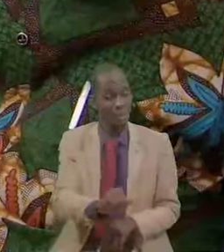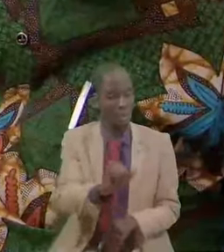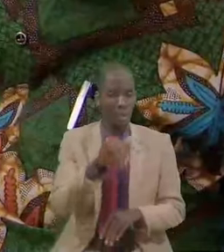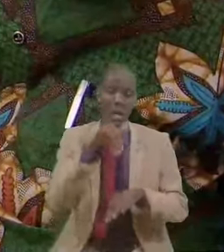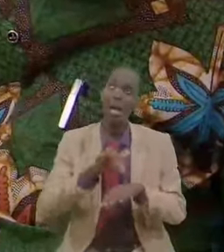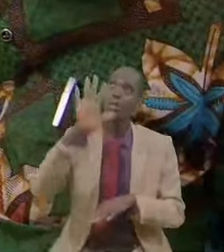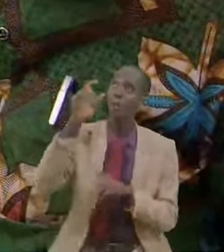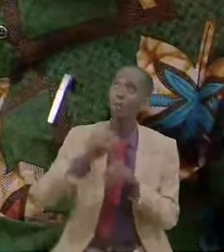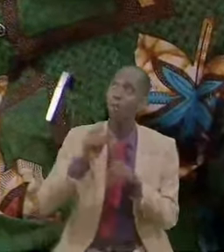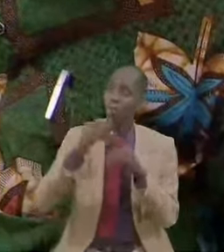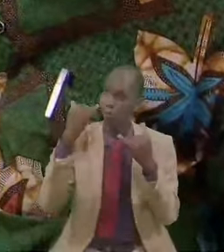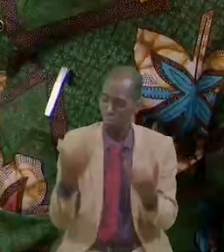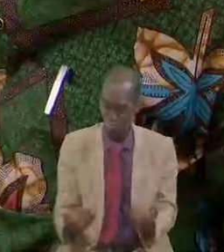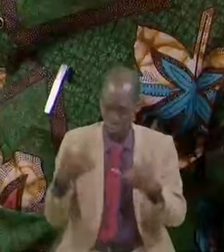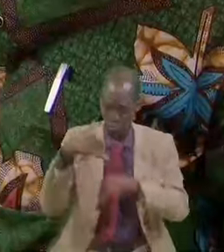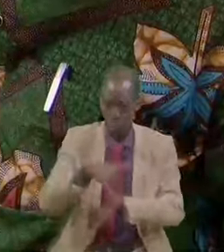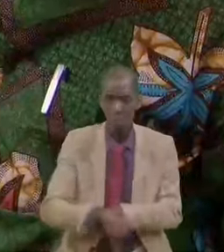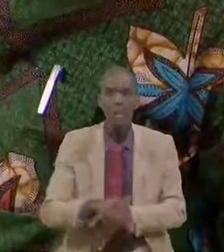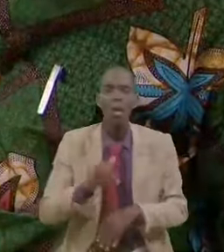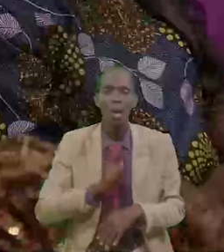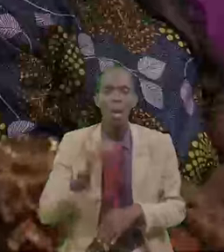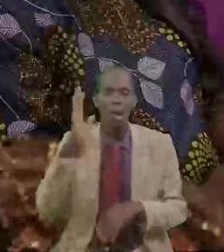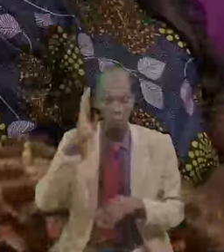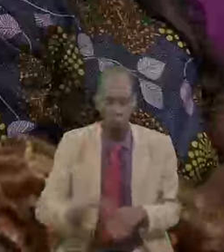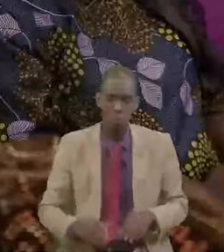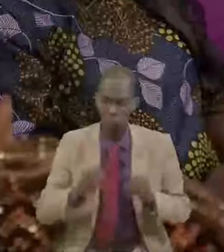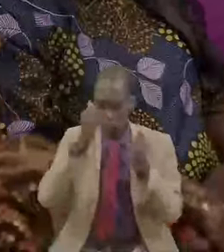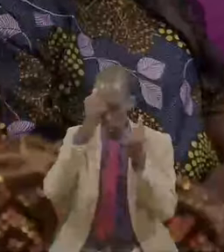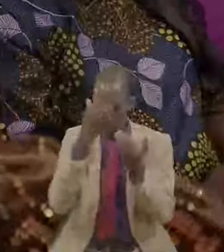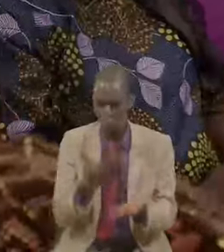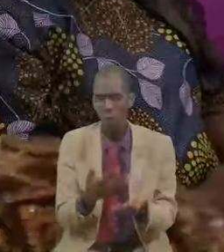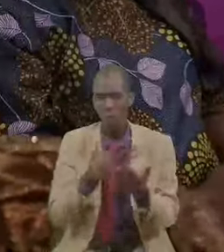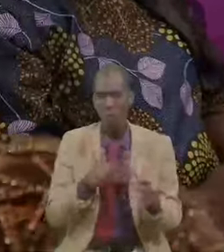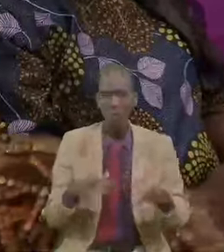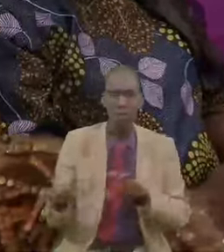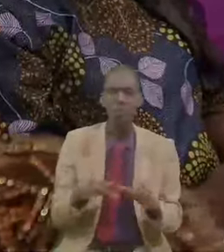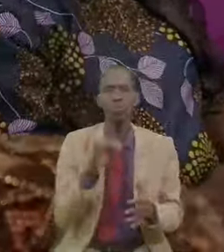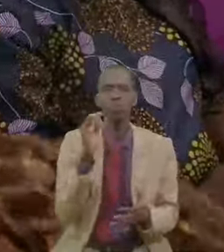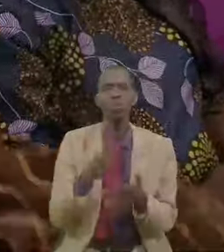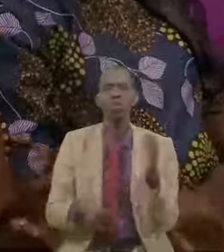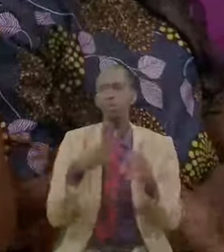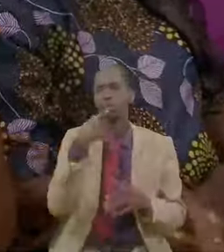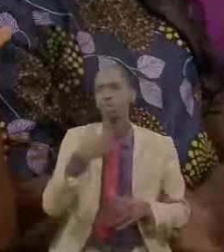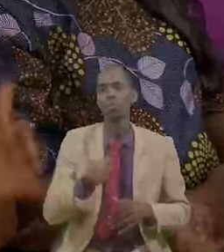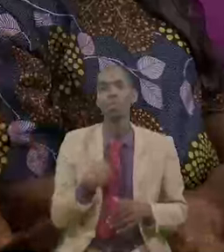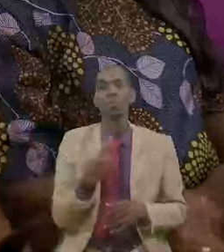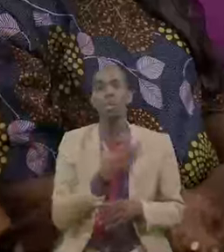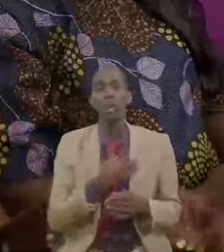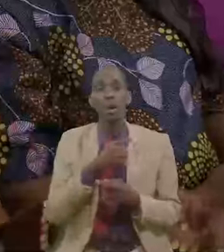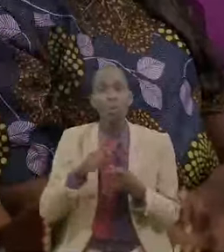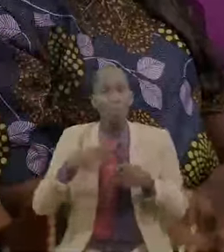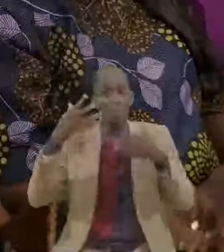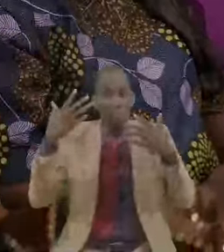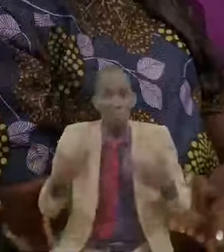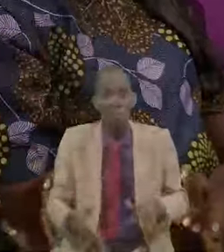Nous avons travaillé toute la nuit sans rien prendre, mais sur ta parole, je jetterai le filet. L'ayant jeté,